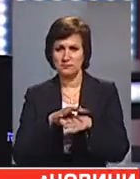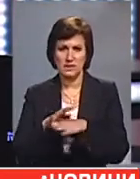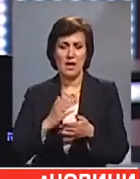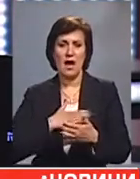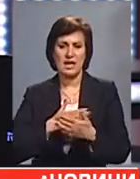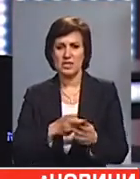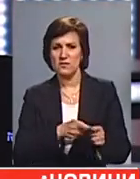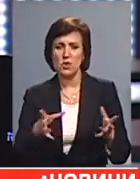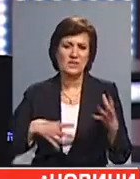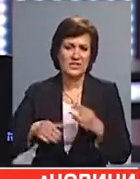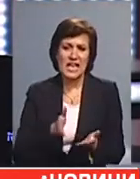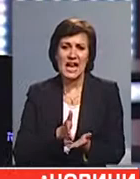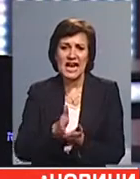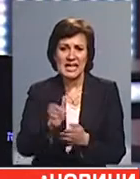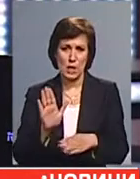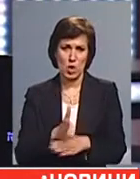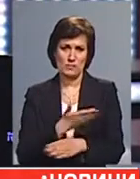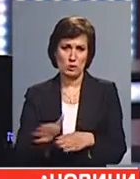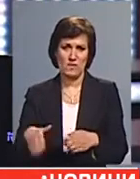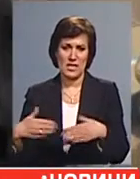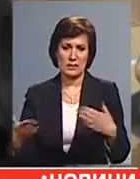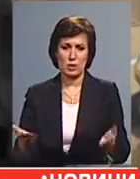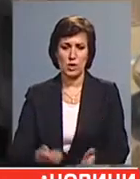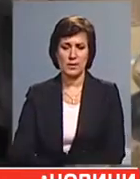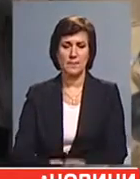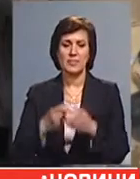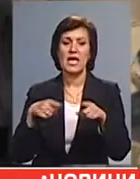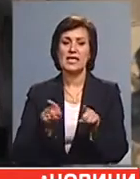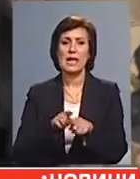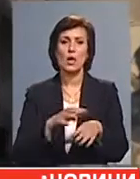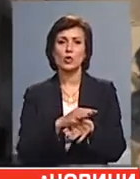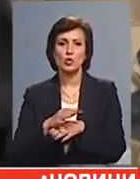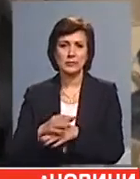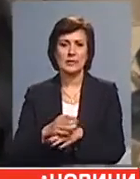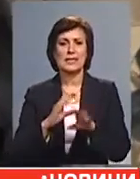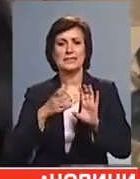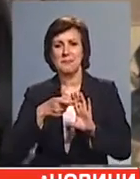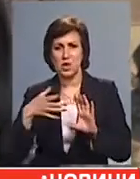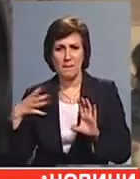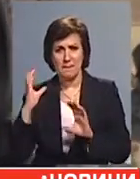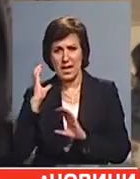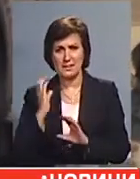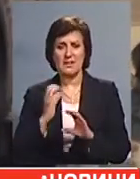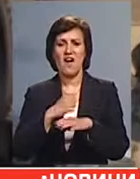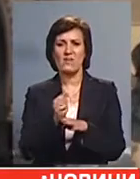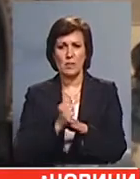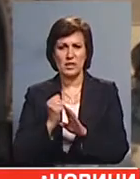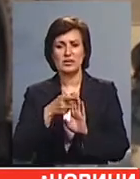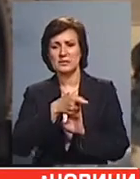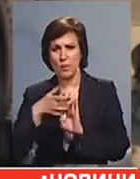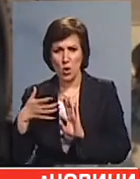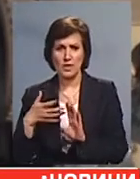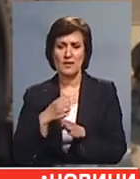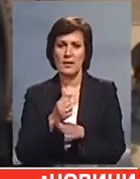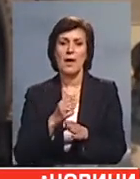уздовж усієї лінії розмежування сторін. Також обстрілів із мінометів, автоматичних гранатометів, кулеметів і стрілецької